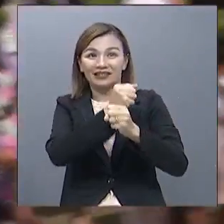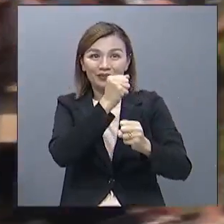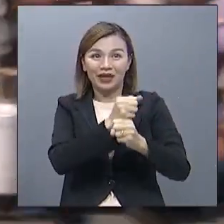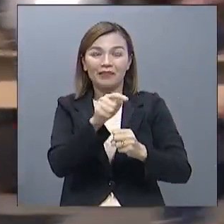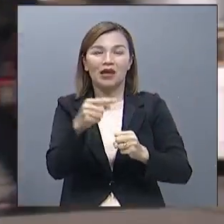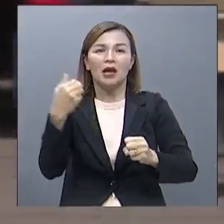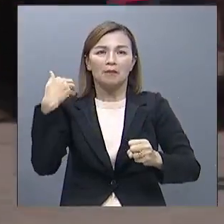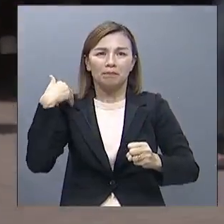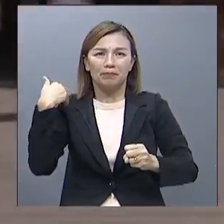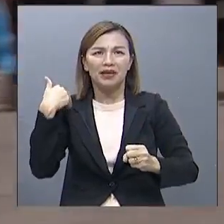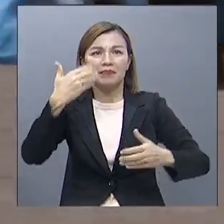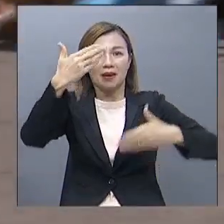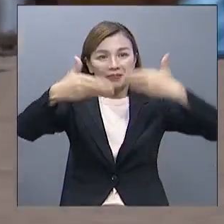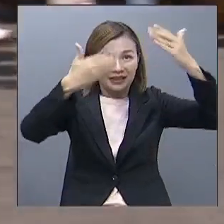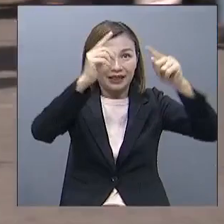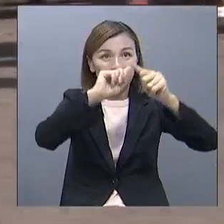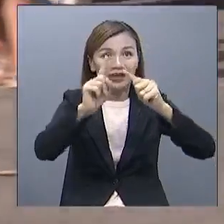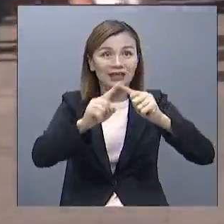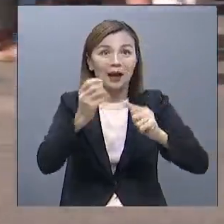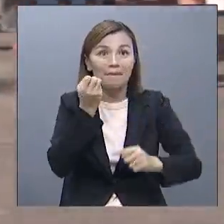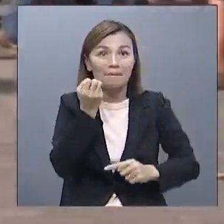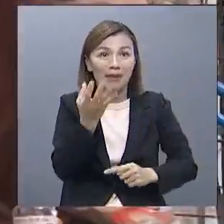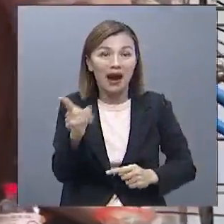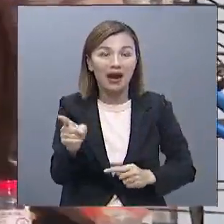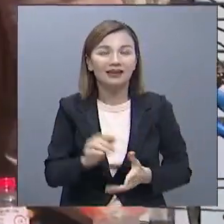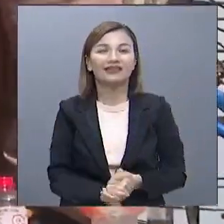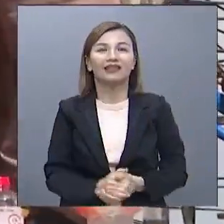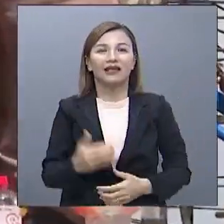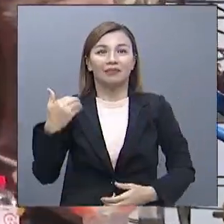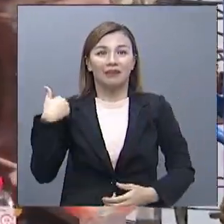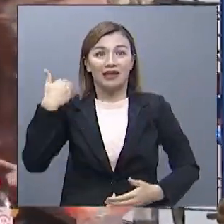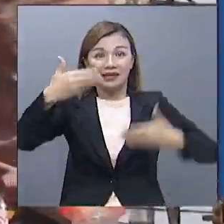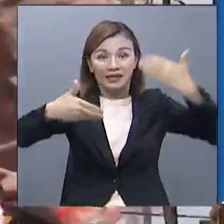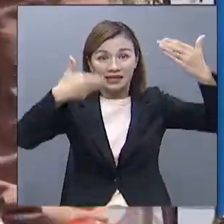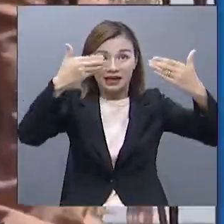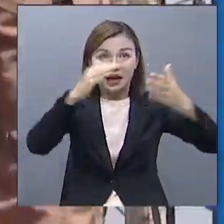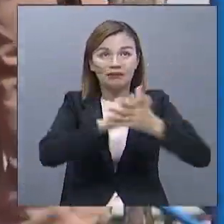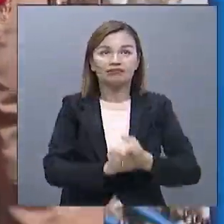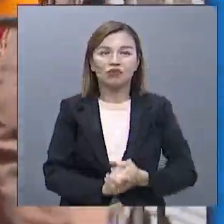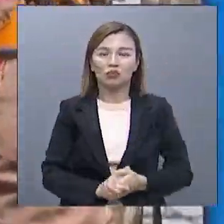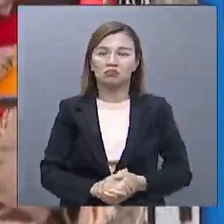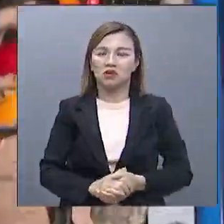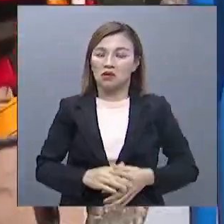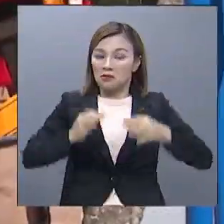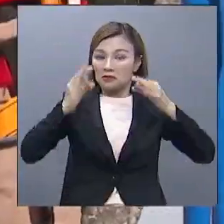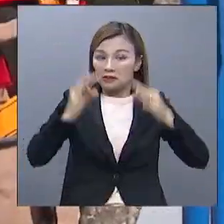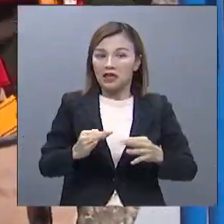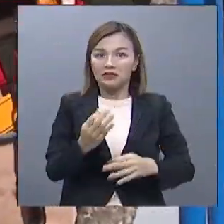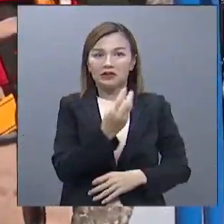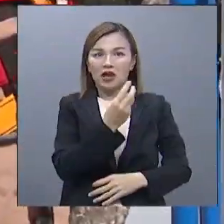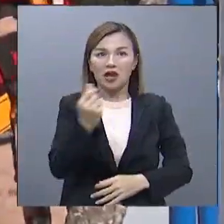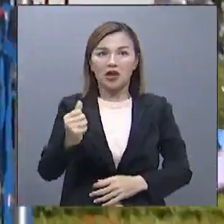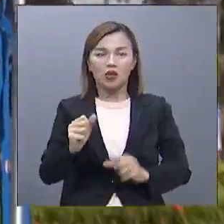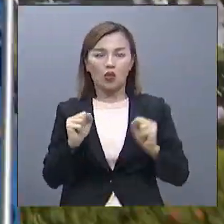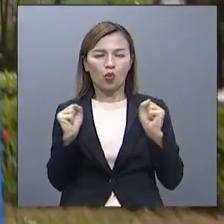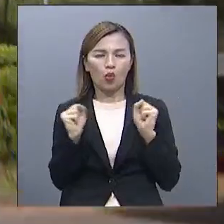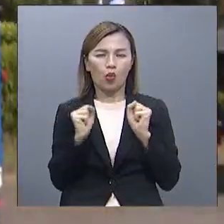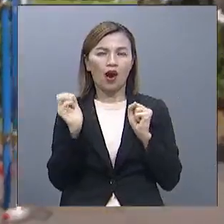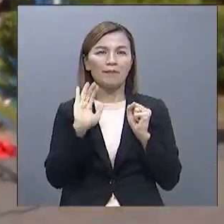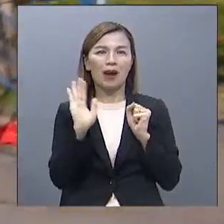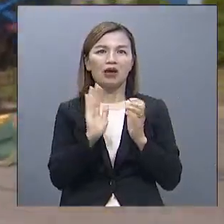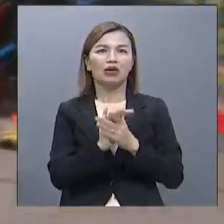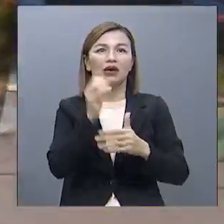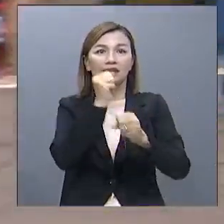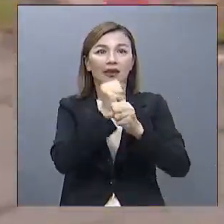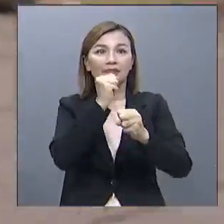การณ์ต่างๆซึ่งเจ้าหน้าที่บอกว่ากิจกรรมที่จัดขึ้นนี้ก็เพื่อให้เด็กๆนั้นกล้าตัดสินใจค่ะแล้วก็เรียนรู้วิธีการโรยตัวผ่านสิ่งกีดขวาง